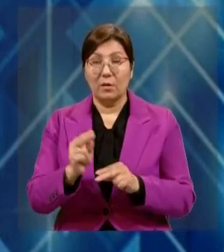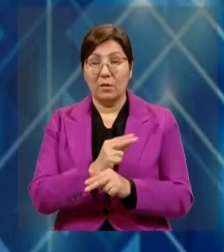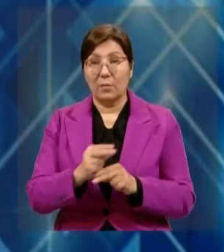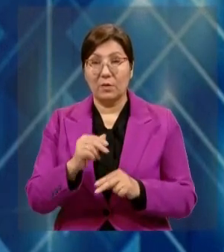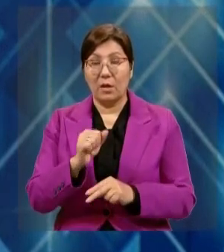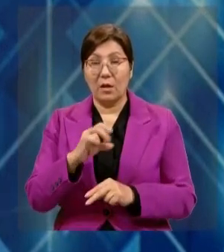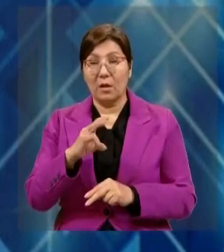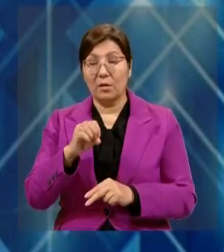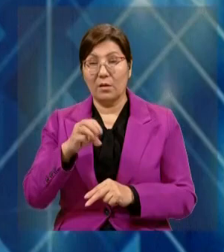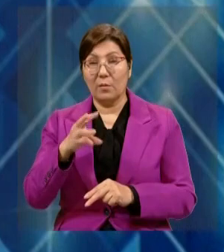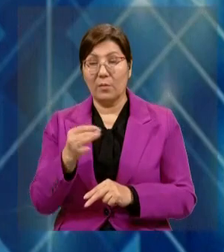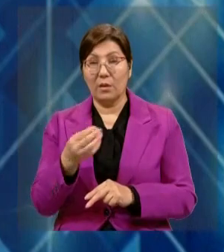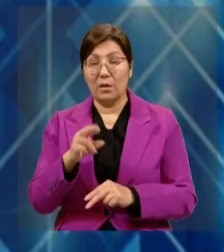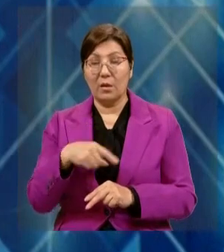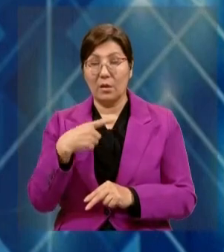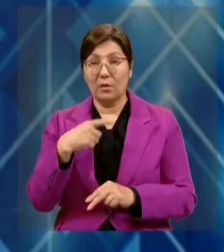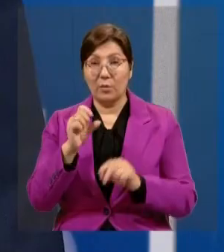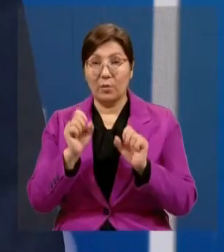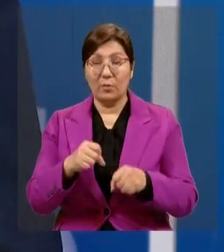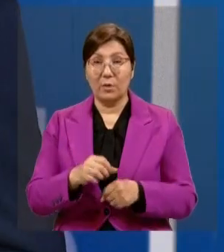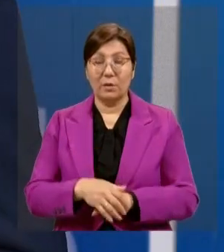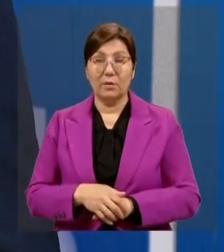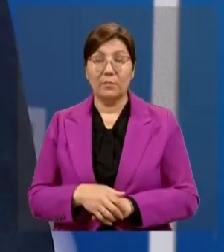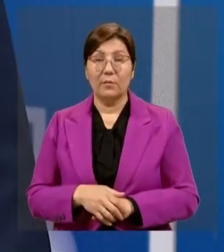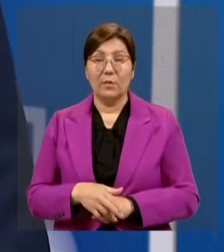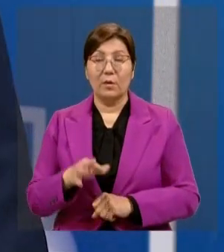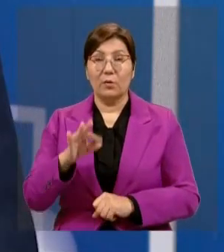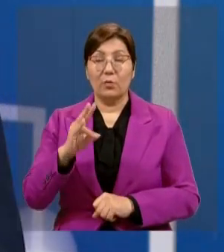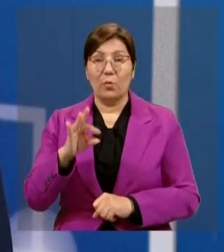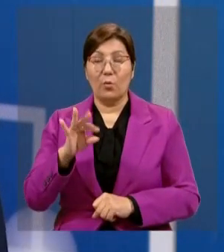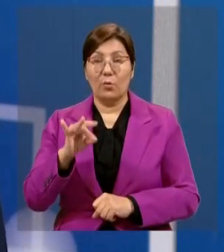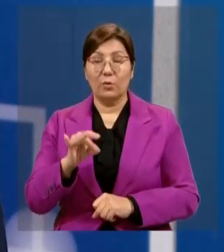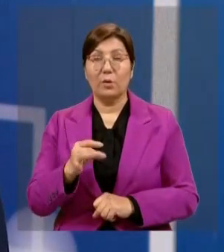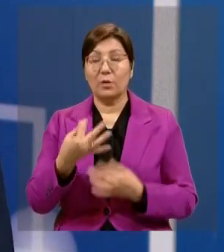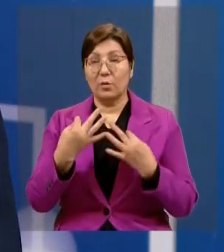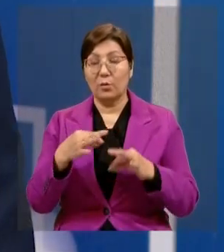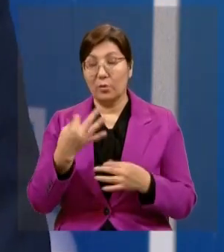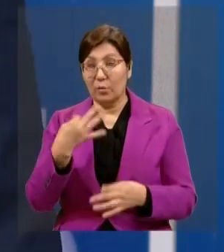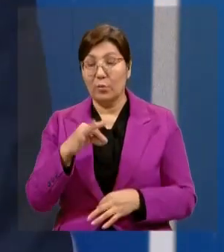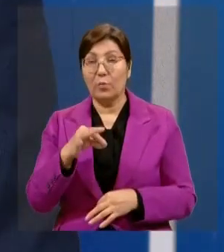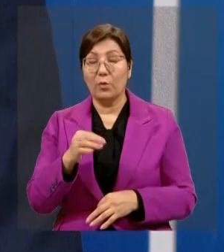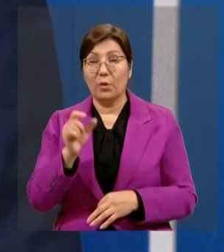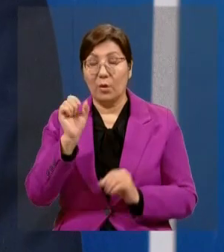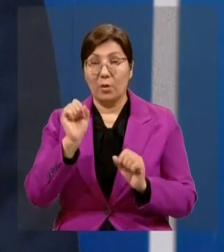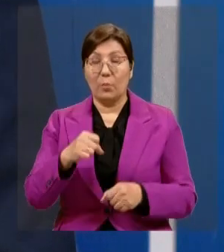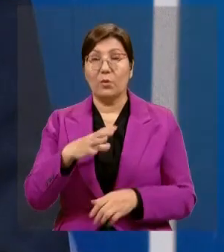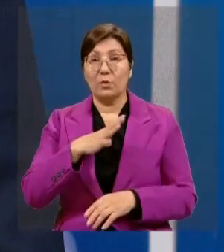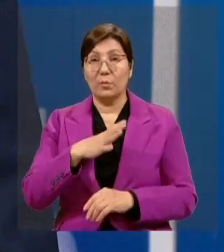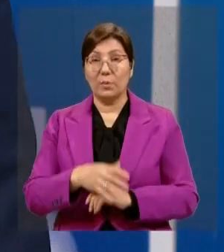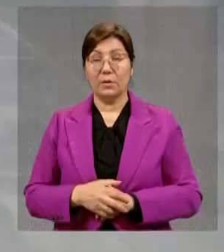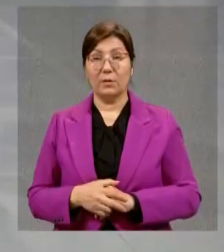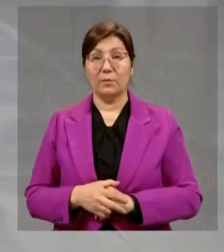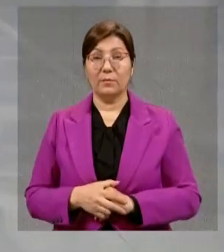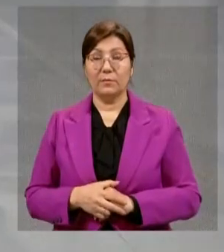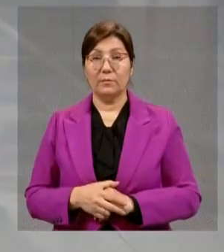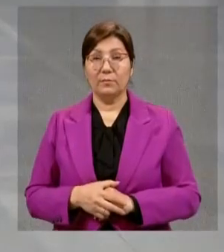анемия, басқа да анемия түрлерін айтуымызға болады. Бұл донорлық процесті кез келген адамға жүрек жүрістер ме, әлде жас ерекшеліктеріне? Белгілі